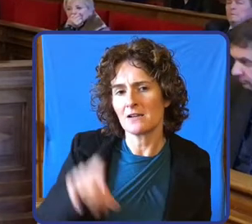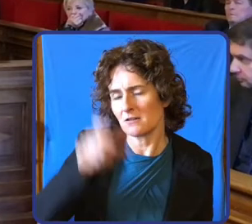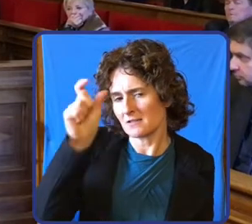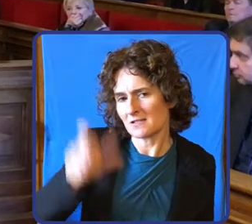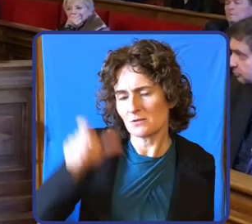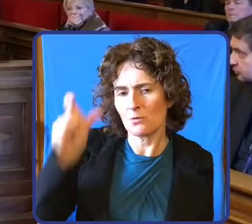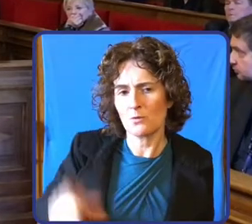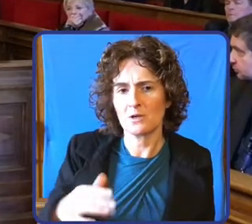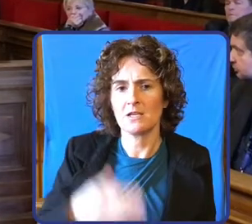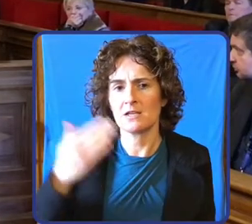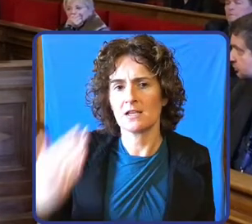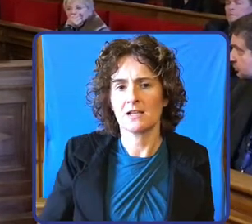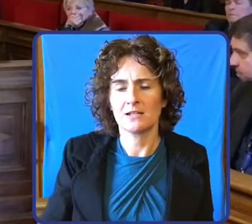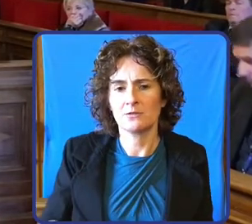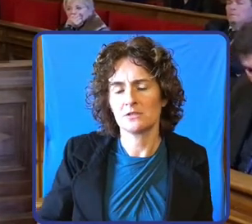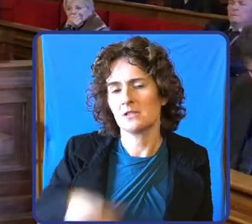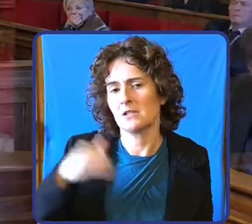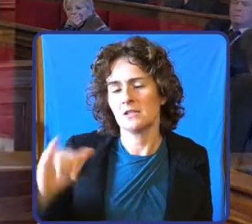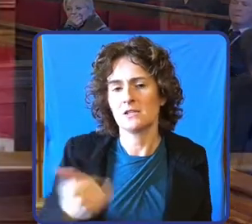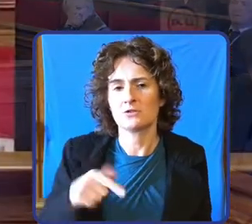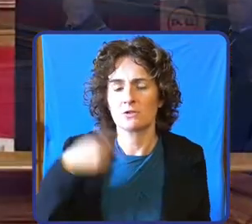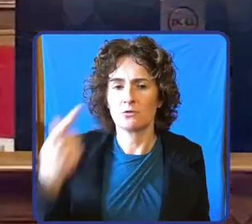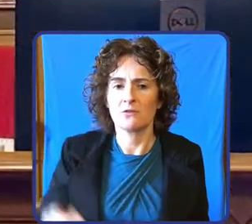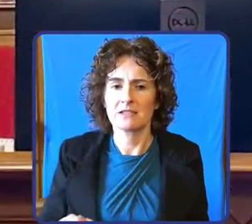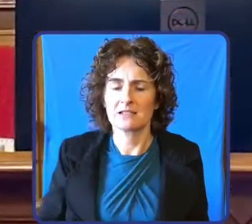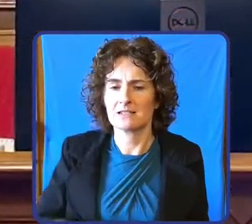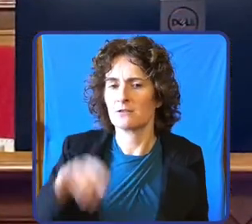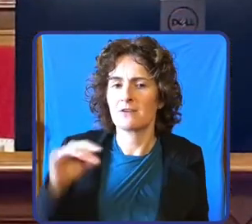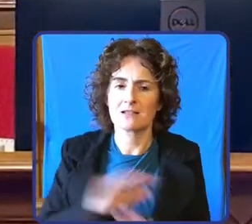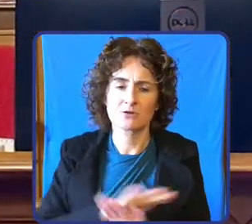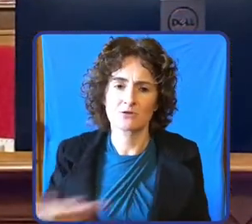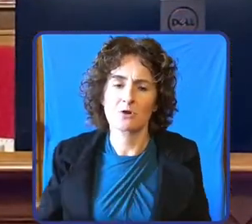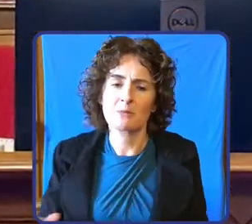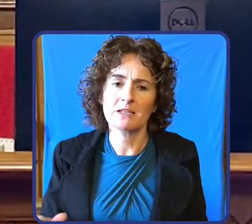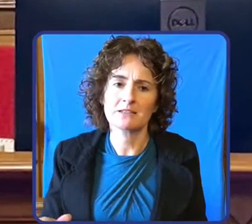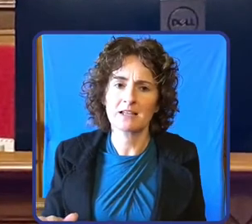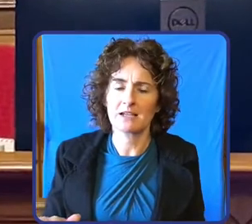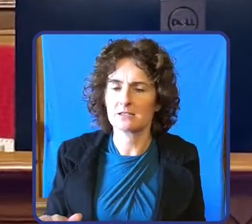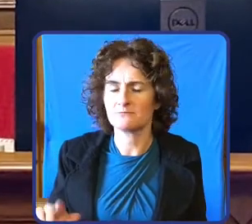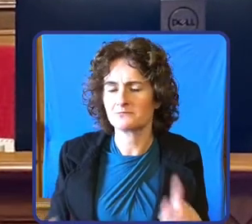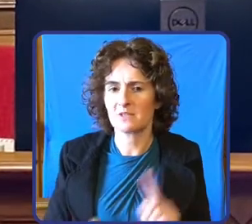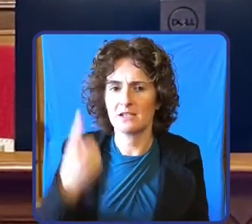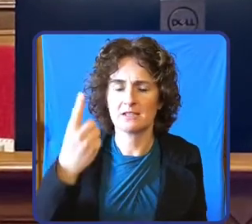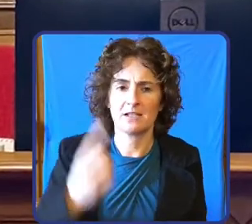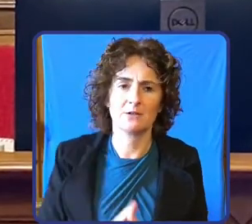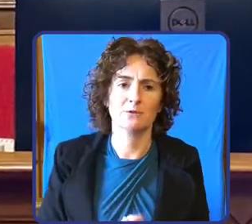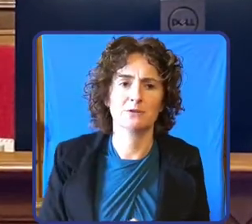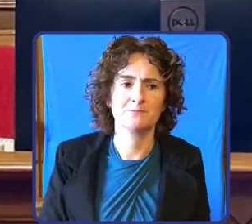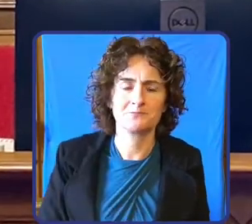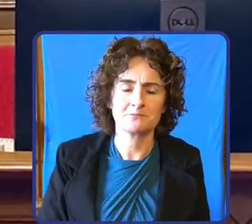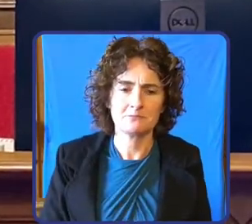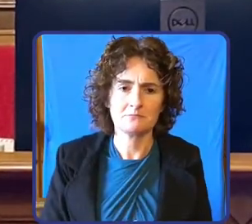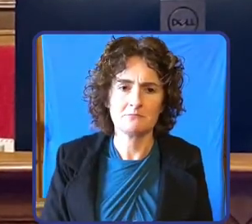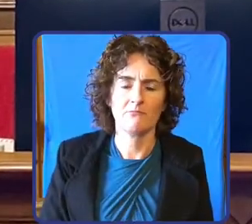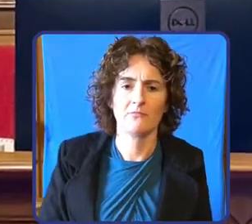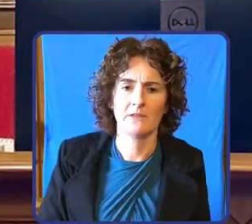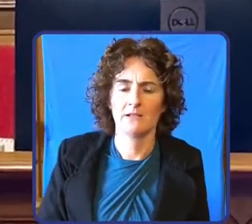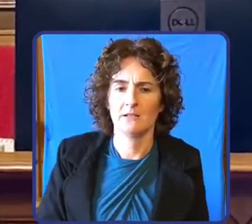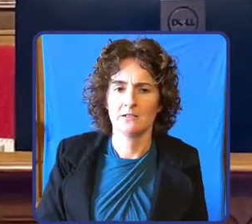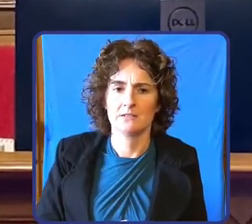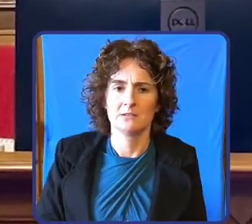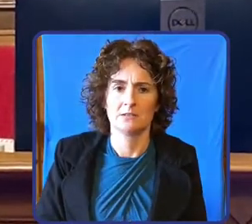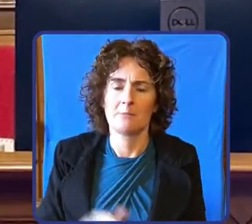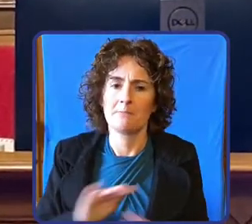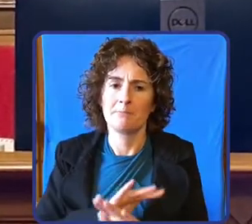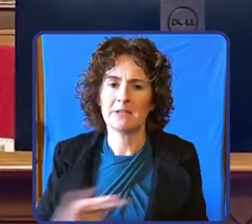minden megmérettetik és kiderül. Köszönöm. Hát annak a minősítése, hogy ez hazaárulás, vagy városérdeki ellenszavazás, és a többi,